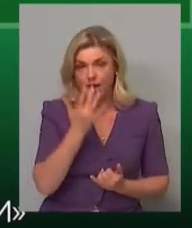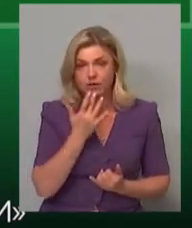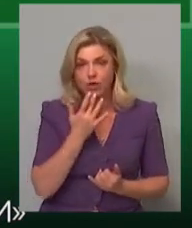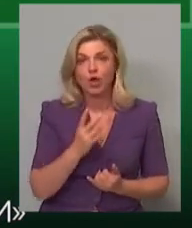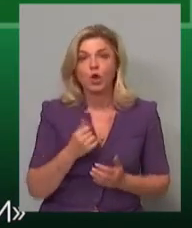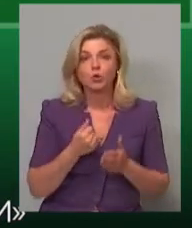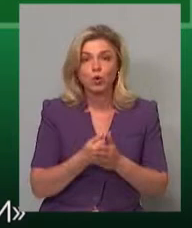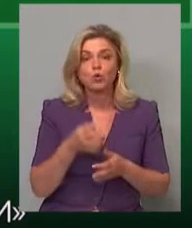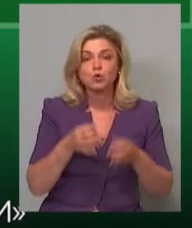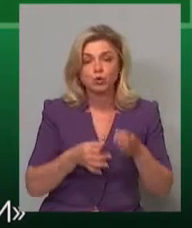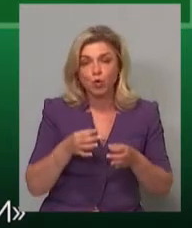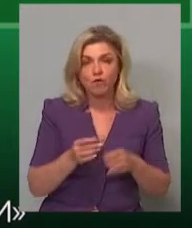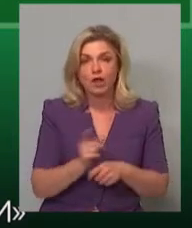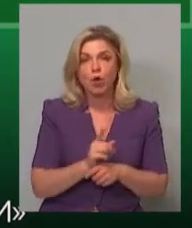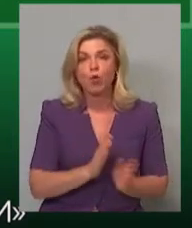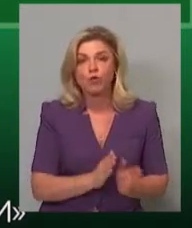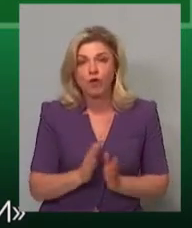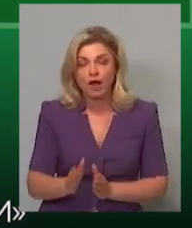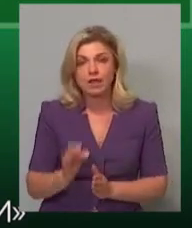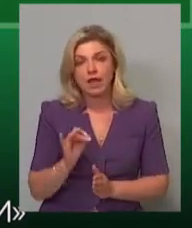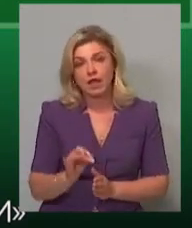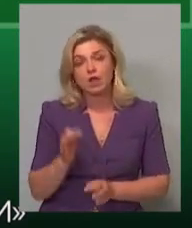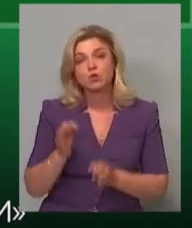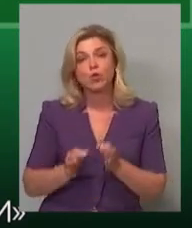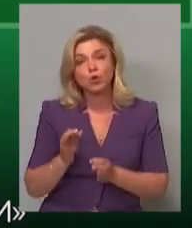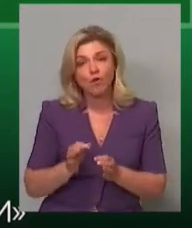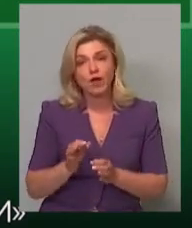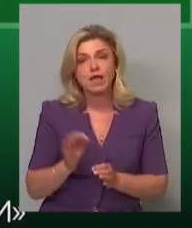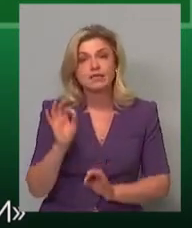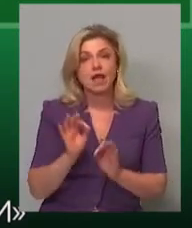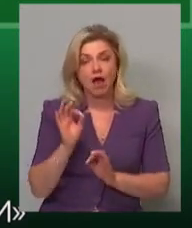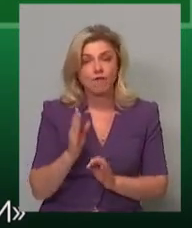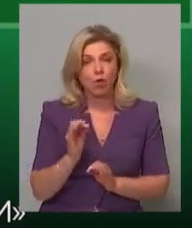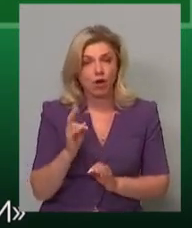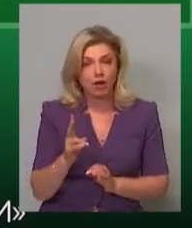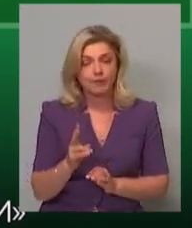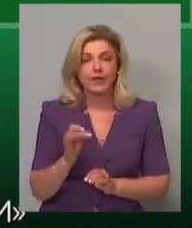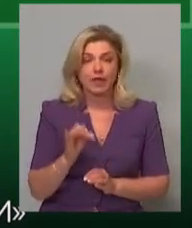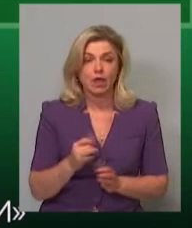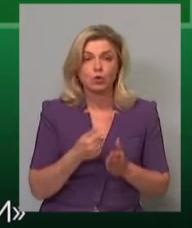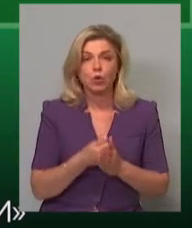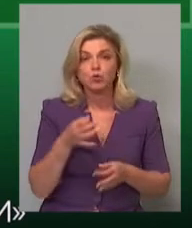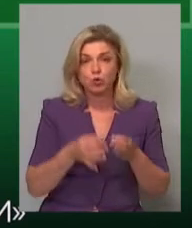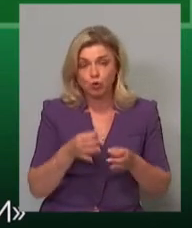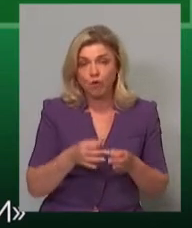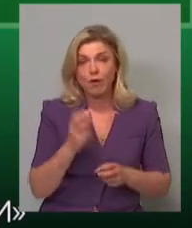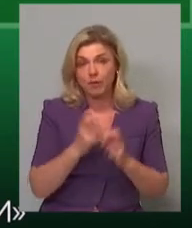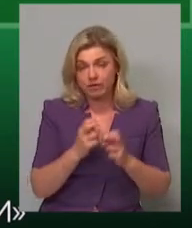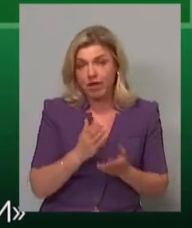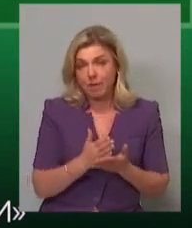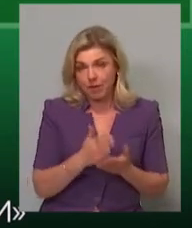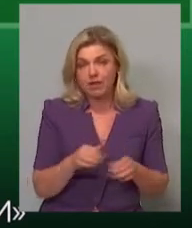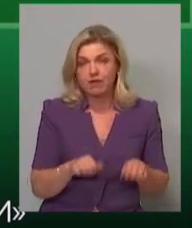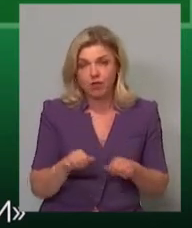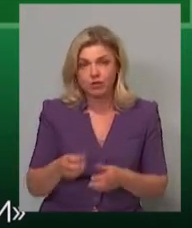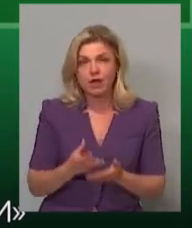досудове врегулювання справи і судове врегулювання справи. Досудове, звичайно, підприємство мало можливості, всі можливості